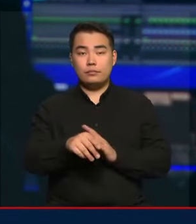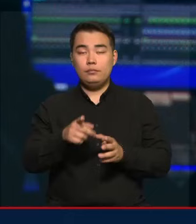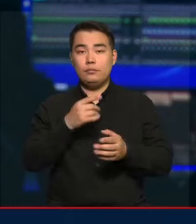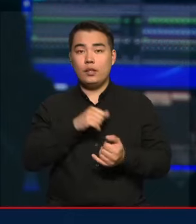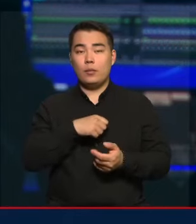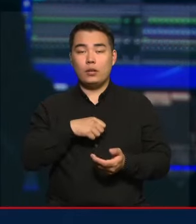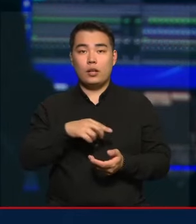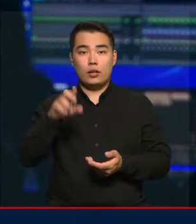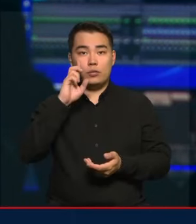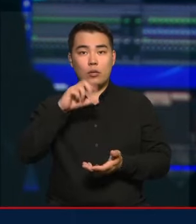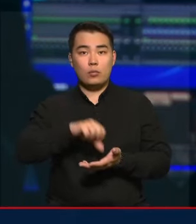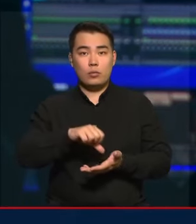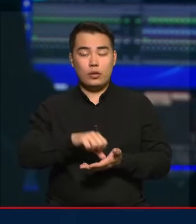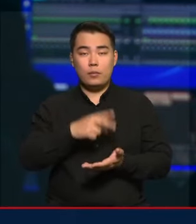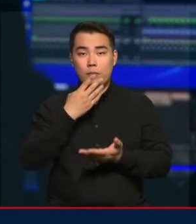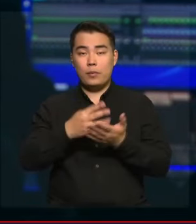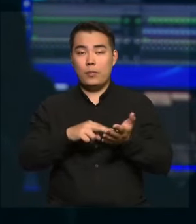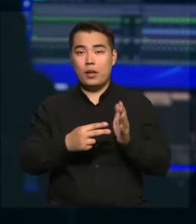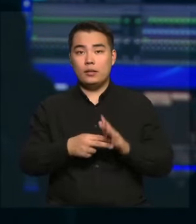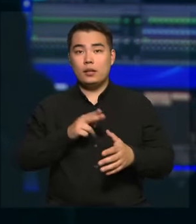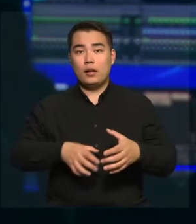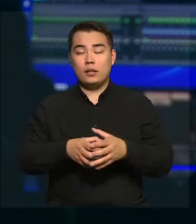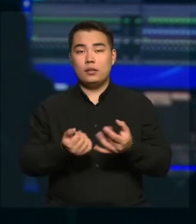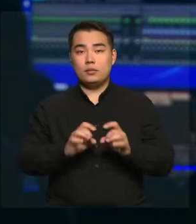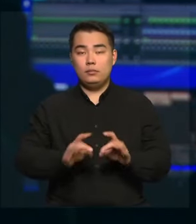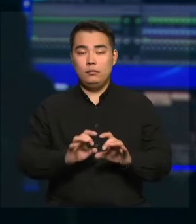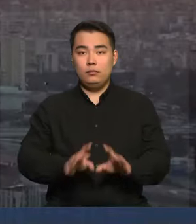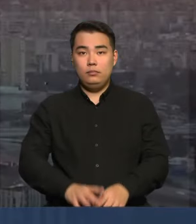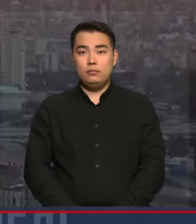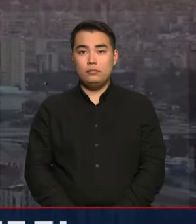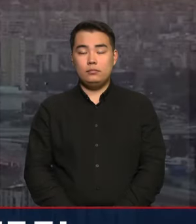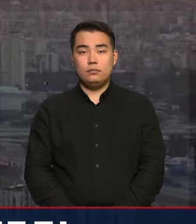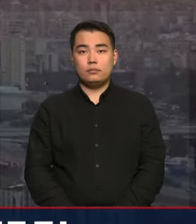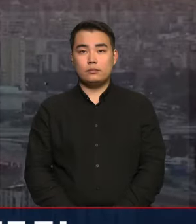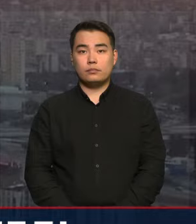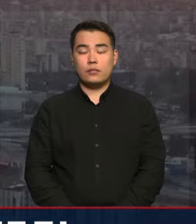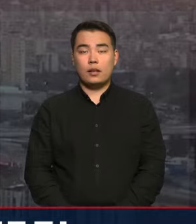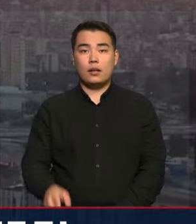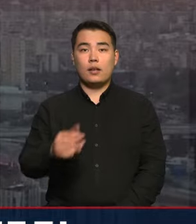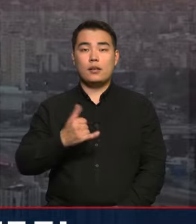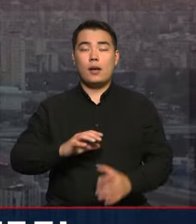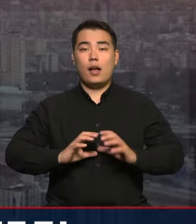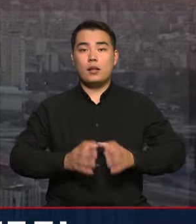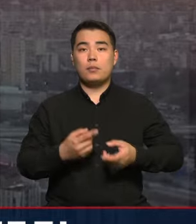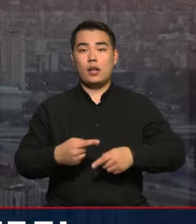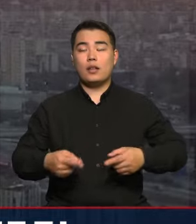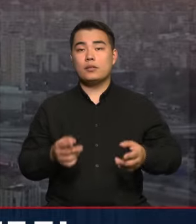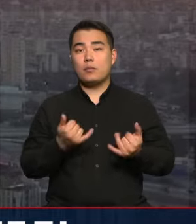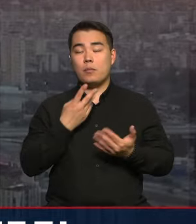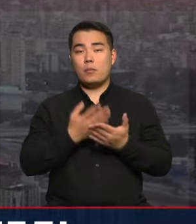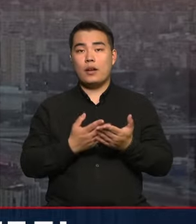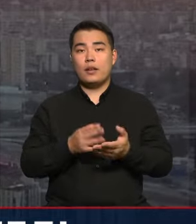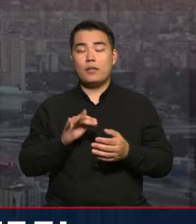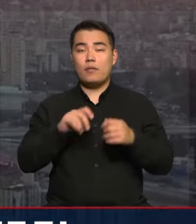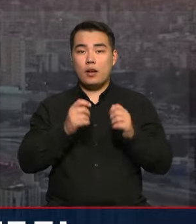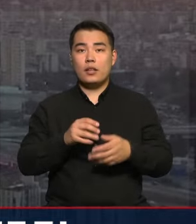мен сарапшылары қатысқан жиыннан әріптесім Асылбек Тойбек тарқатады. Әлемде әртүрлі қайшылықтар ұлғайып, қару